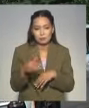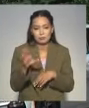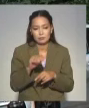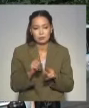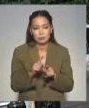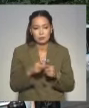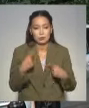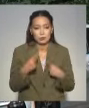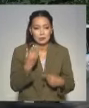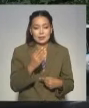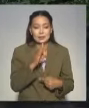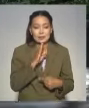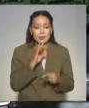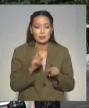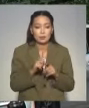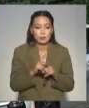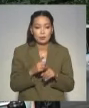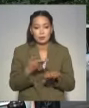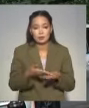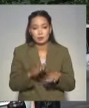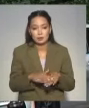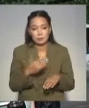Ал бойжеткен мұндай теріс жолға түскеннен